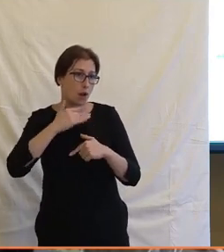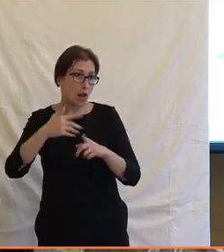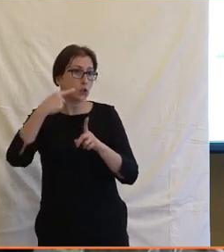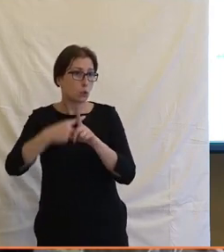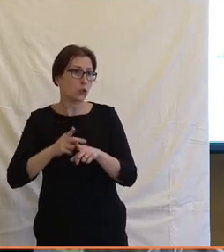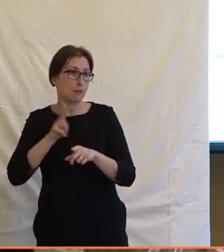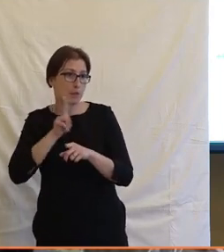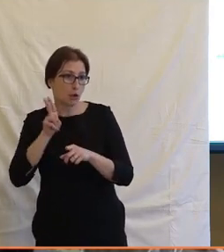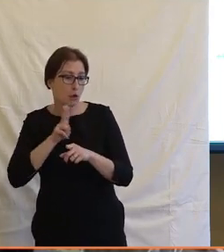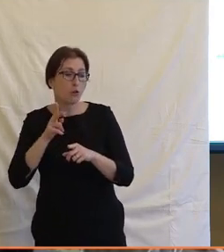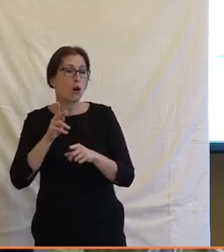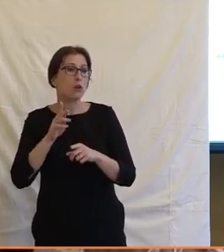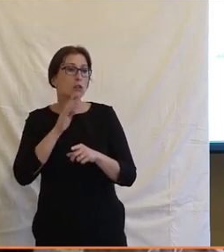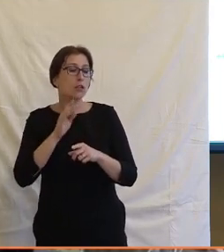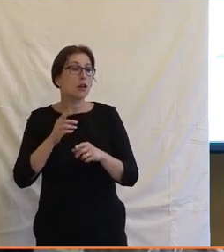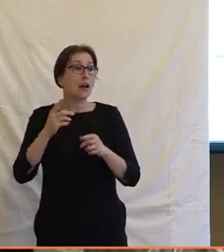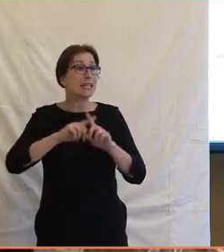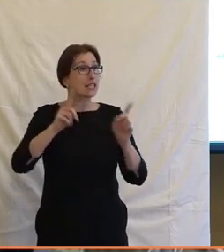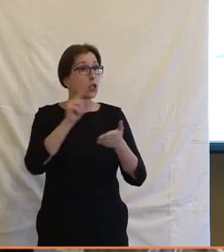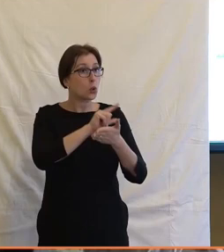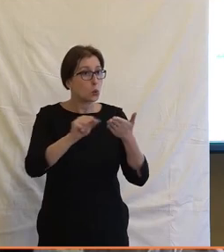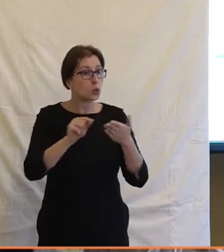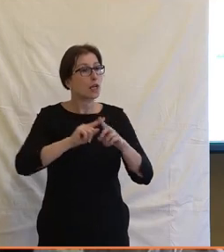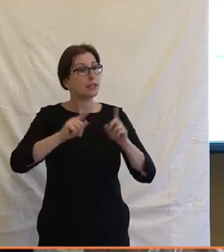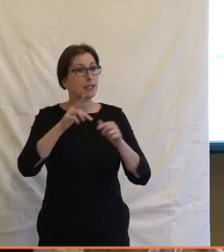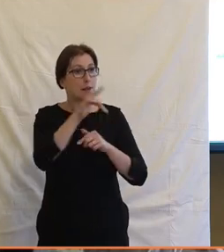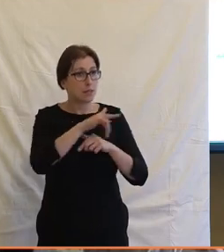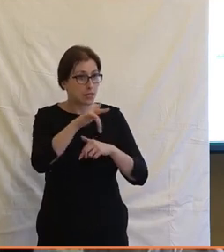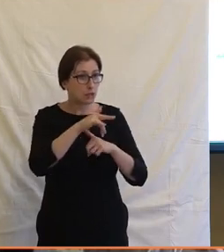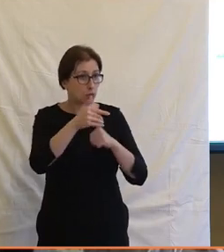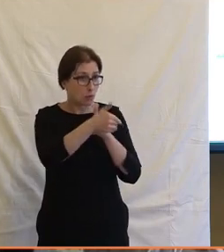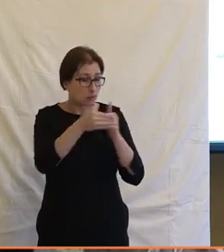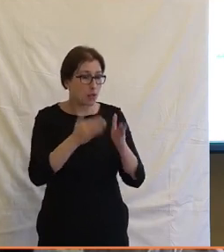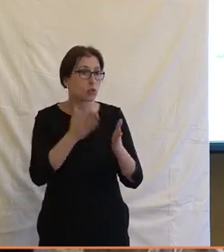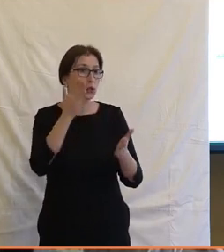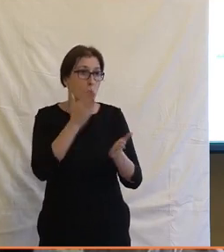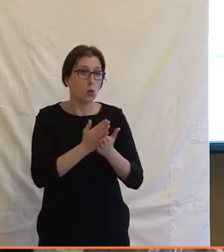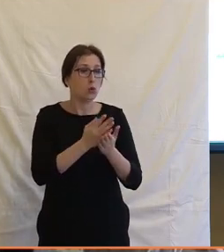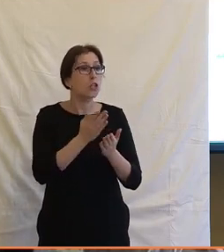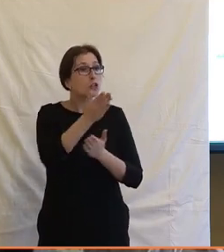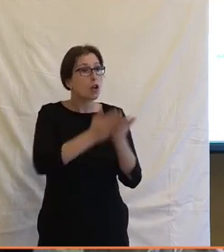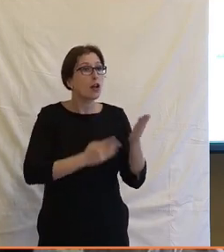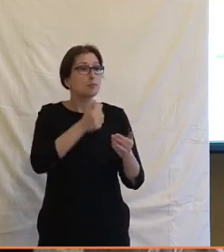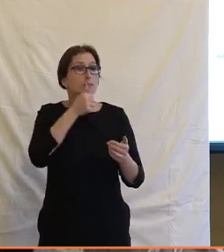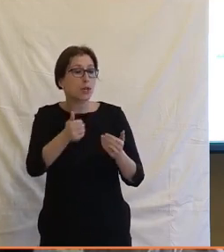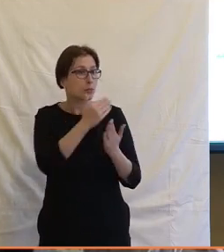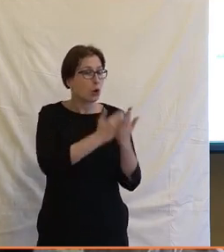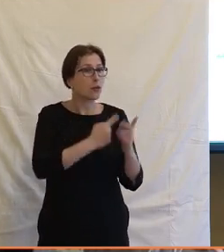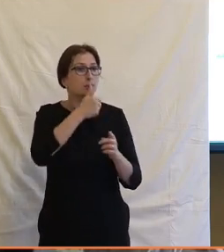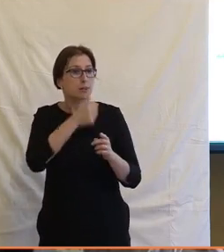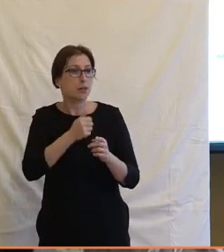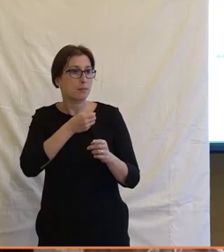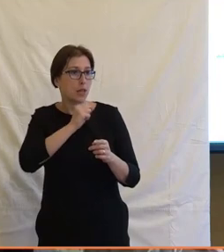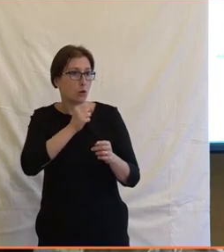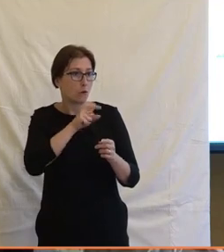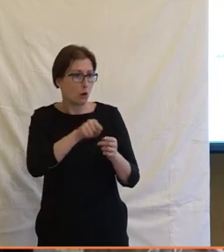že jiný úřad práce v jiném městě, v jiném kraji vlastně uzná třeba jenom mikrofon jeden a jeden program, a